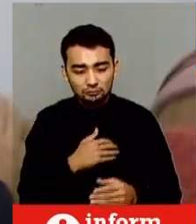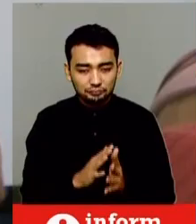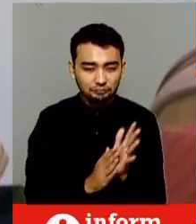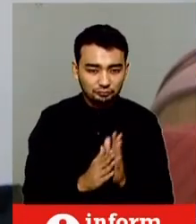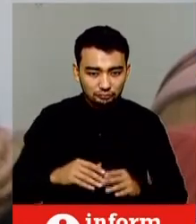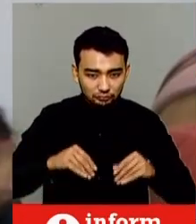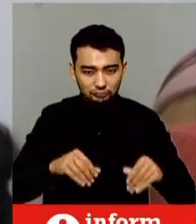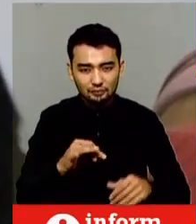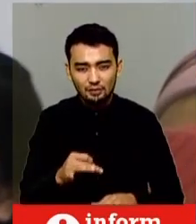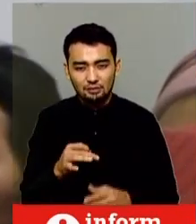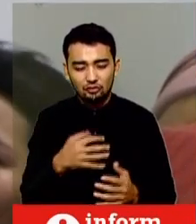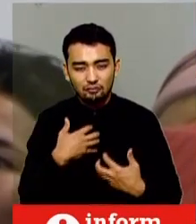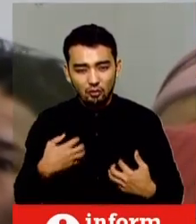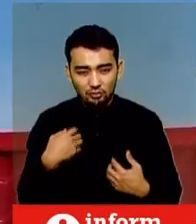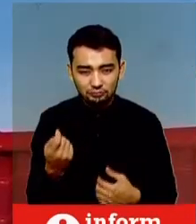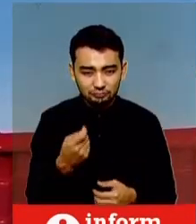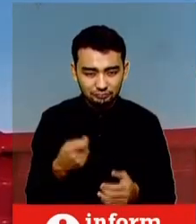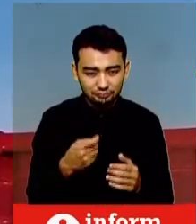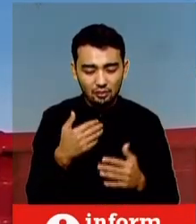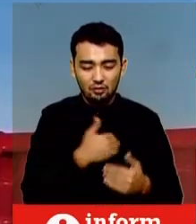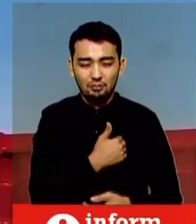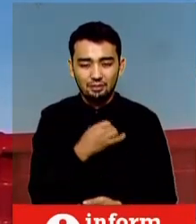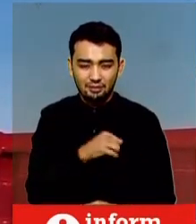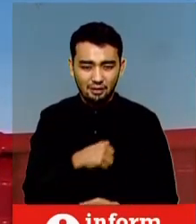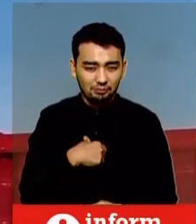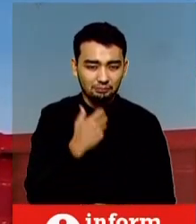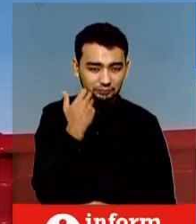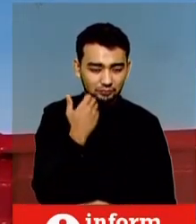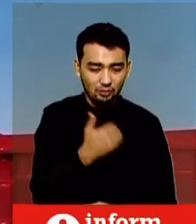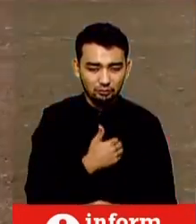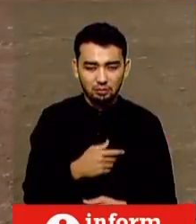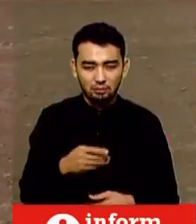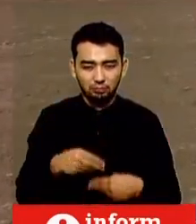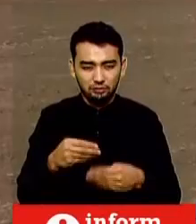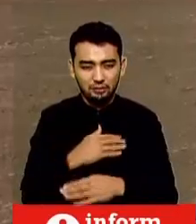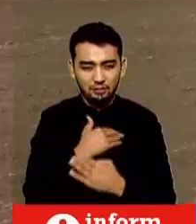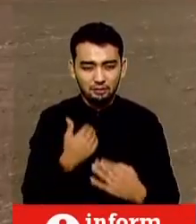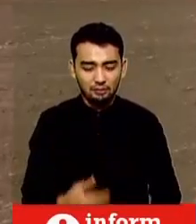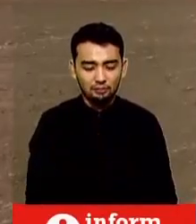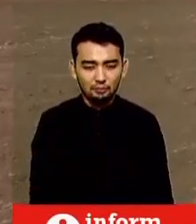развивать хозяйством, словом, зарабатывать себе на жизнь. Эльмира Ержанова, Азамат Кубегенов, Информбюро, 31 канал.